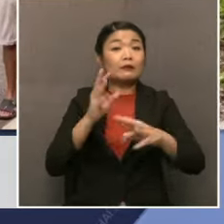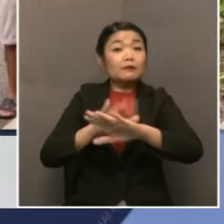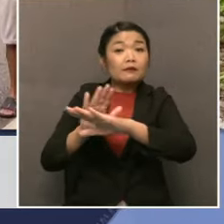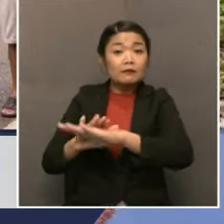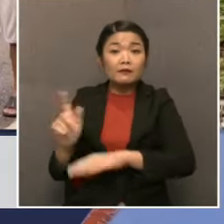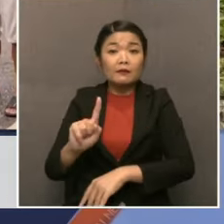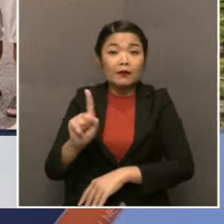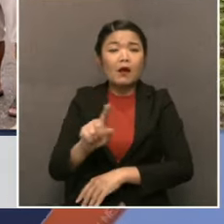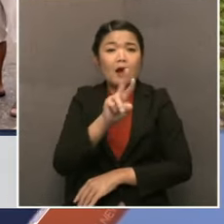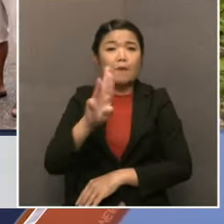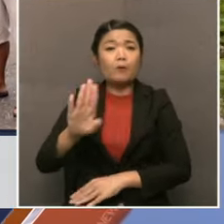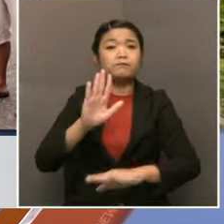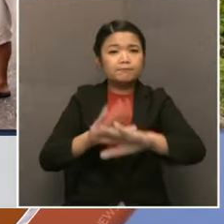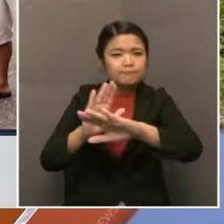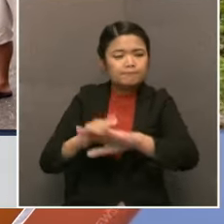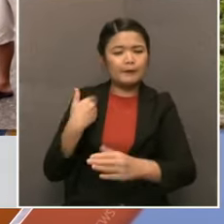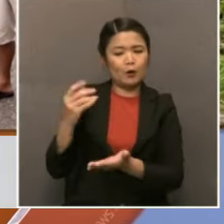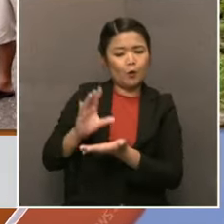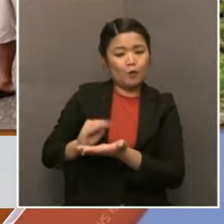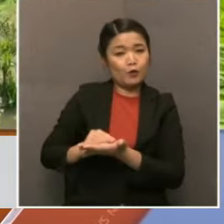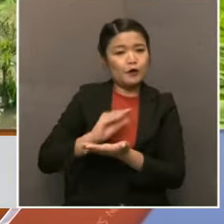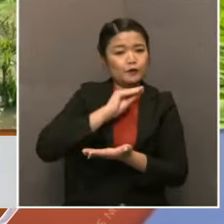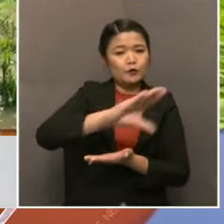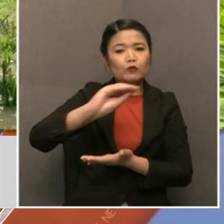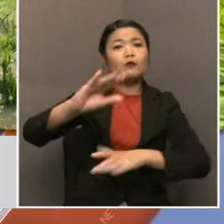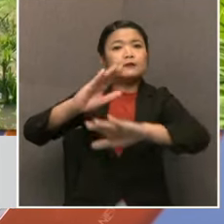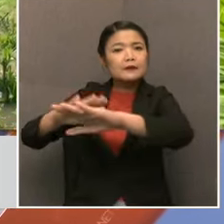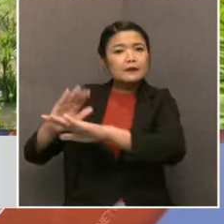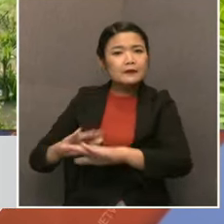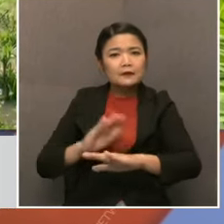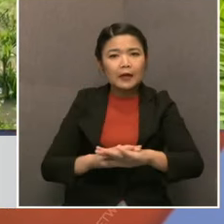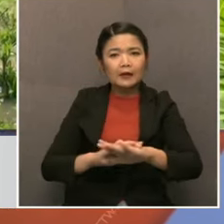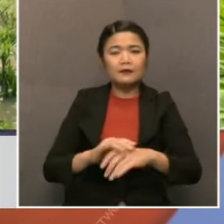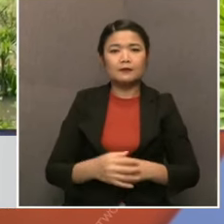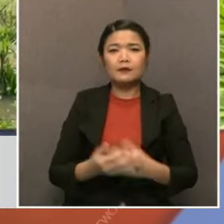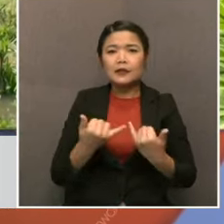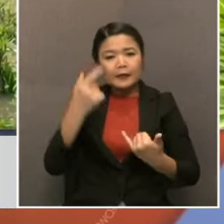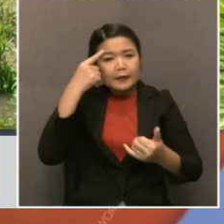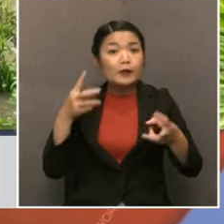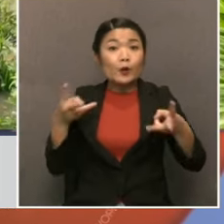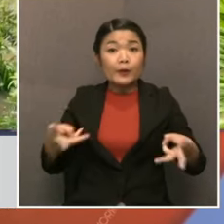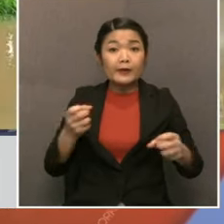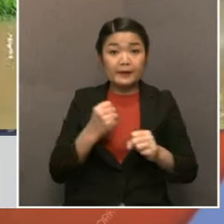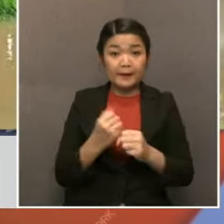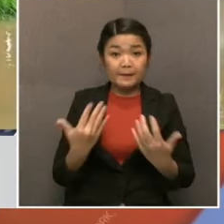ีระบบจรงภาย ถีข้อมูกizationsได เพื่อที่จะทำให้